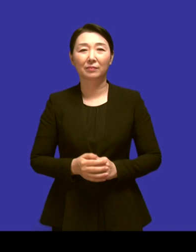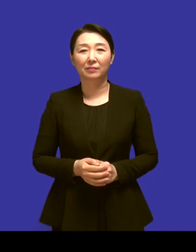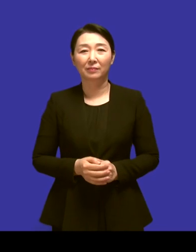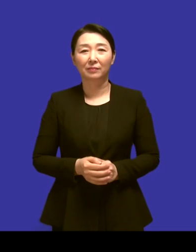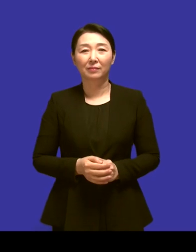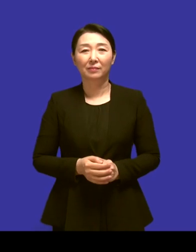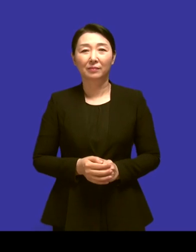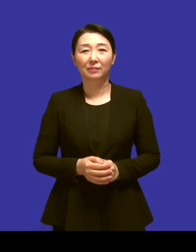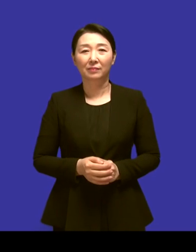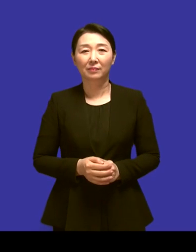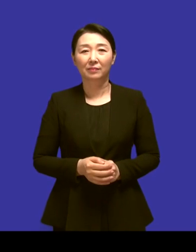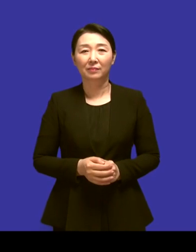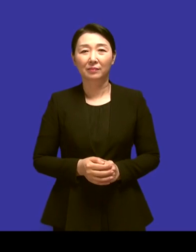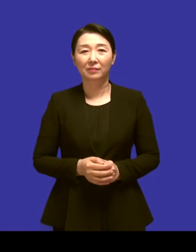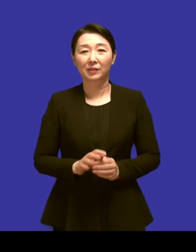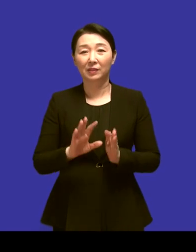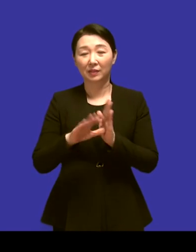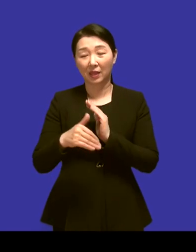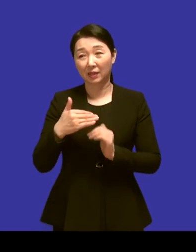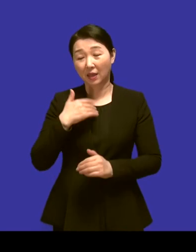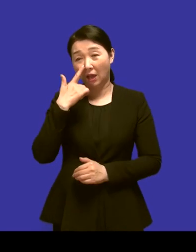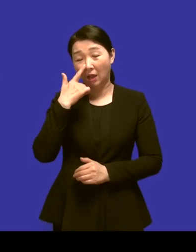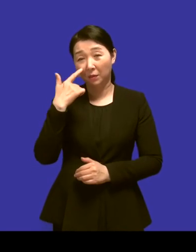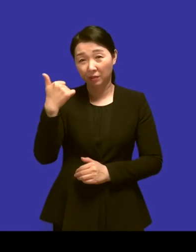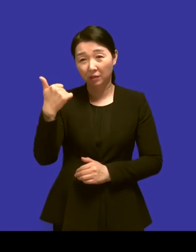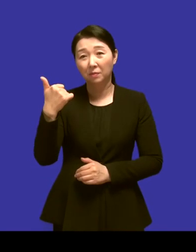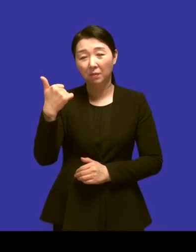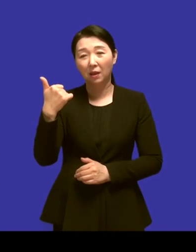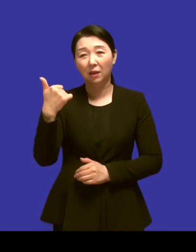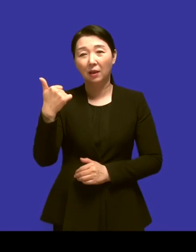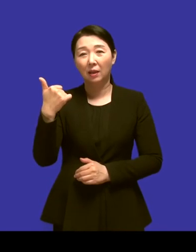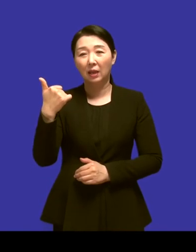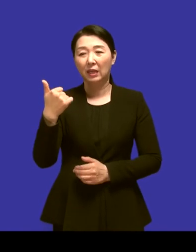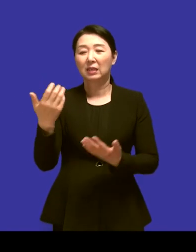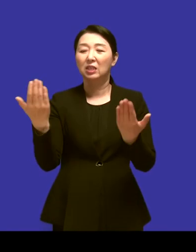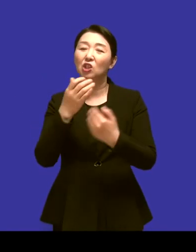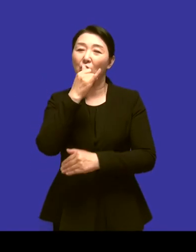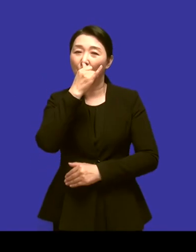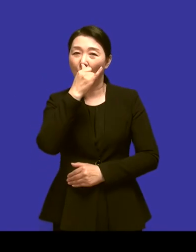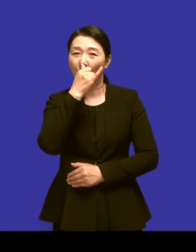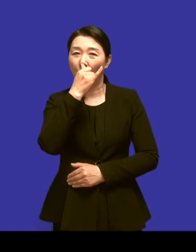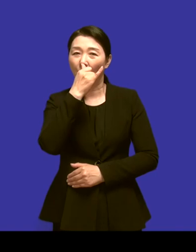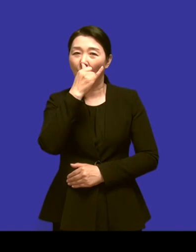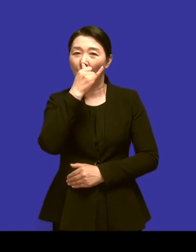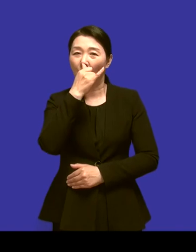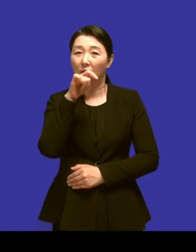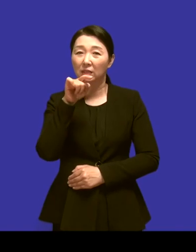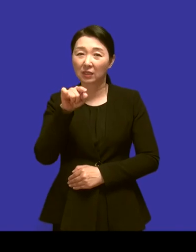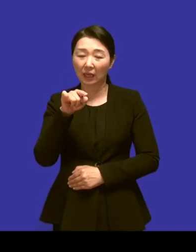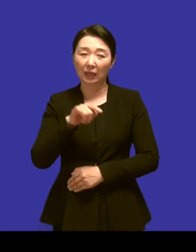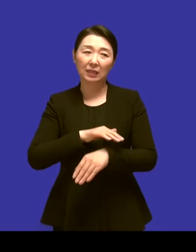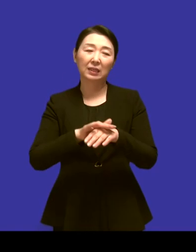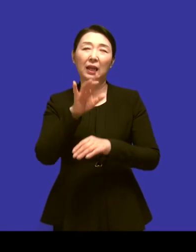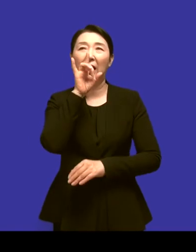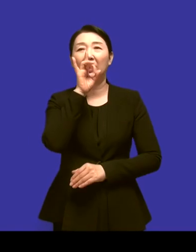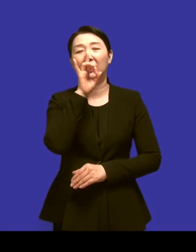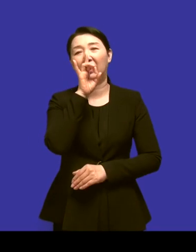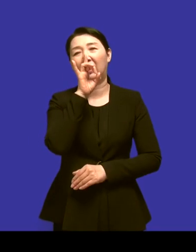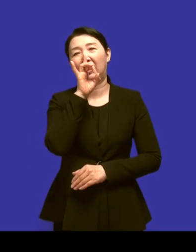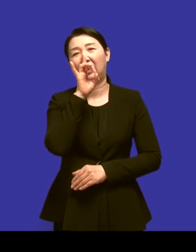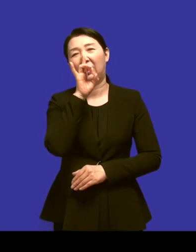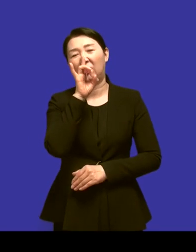있었어요. 그때 저희 아버지께서 하고 계신 일이 있으셨는데 그게 이제 좀 잘 안